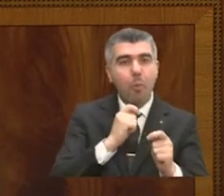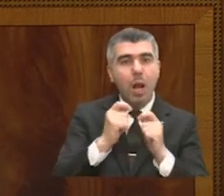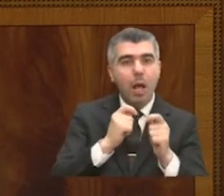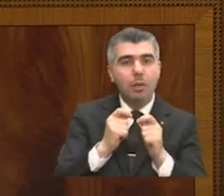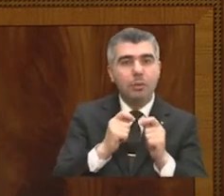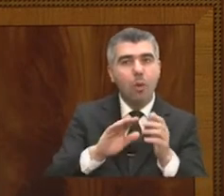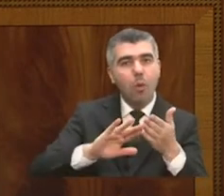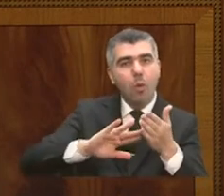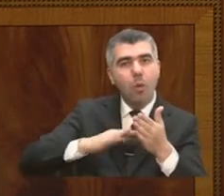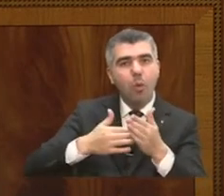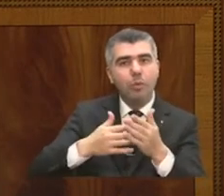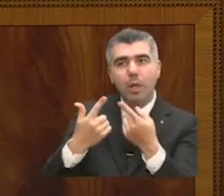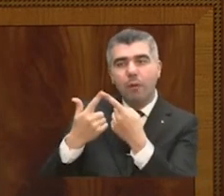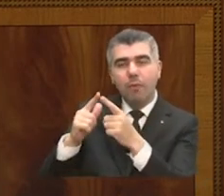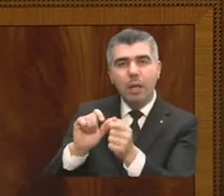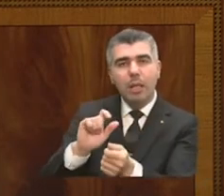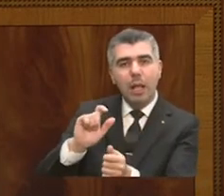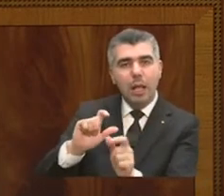consacrer